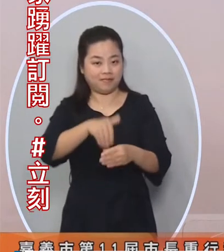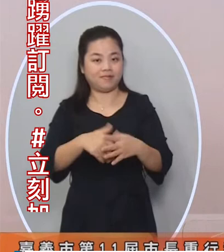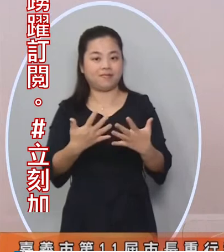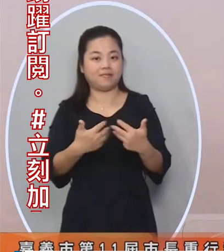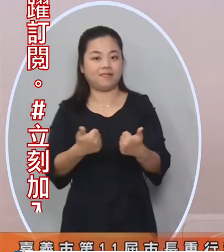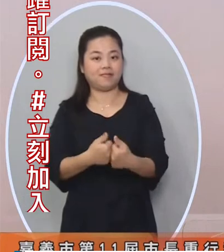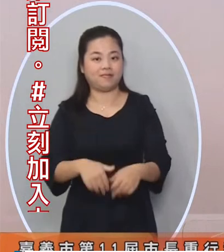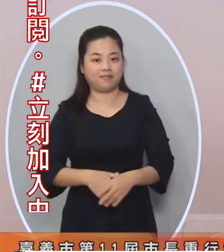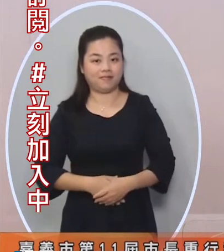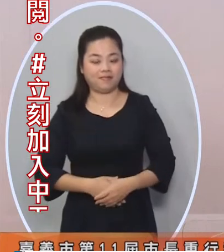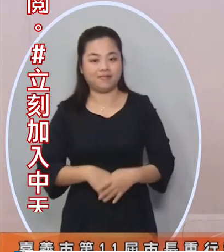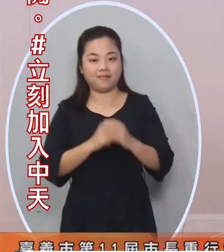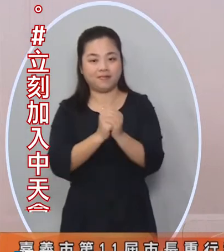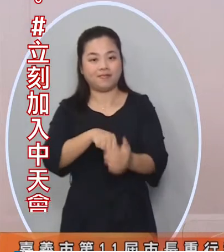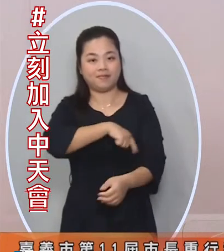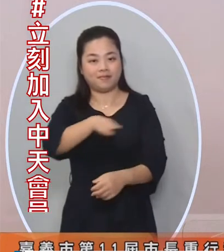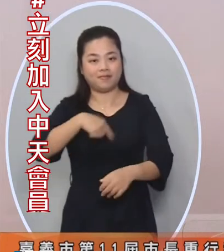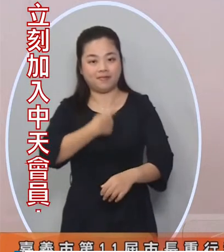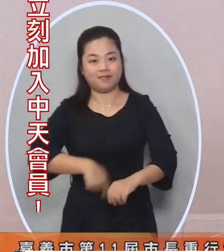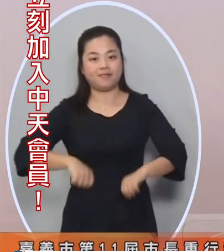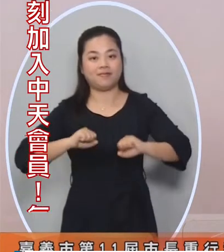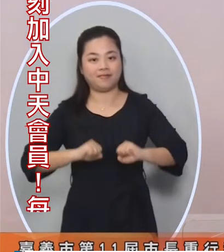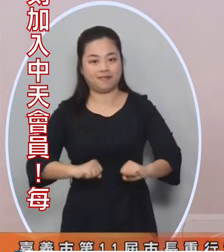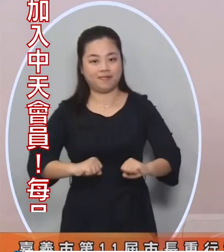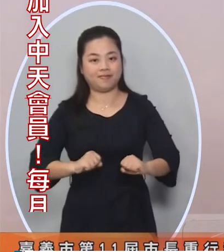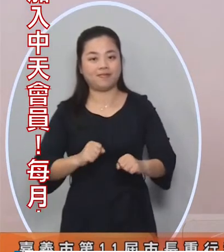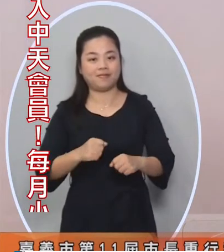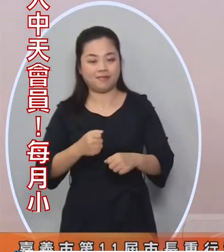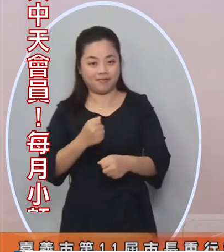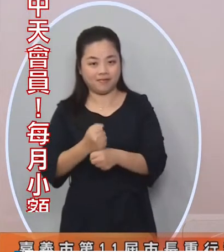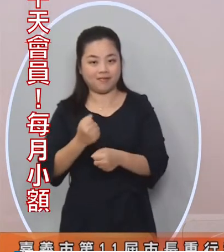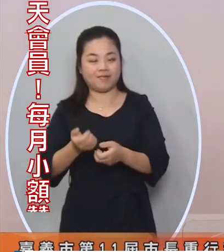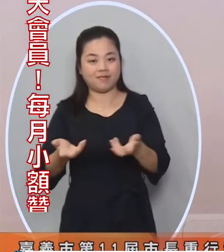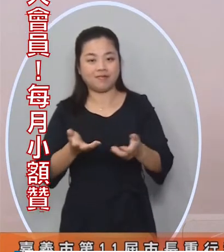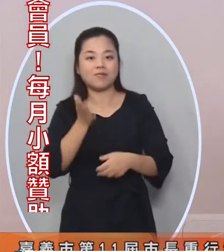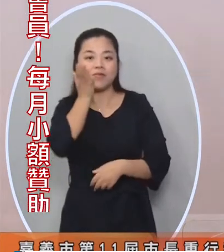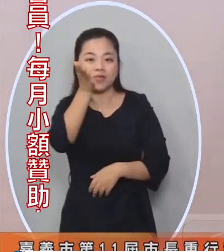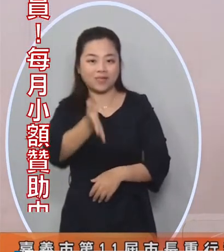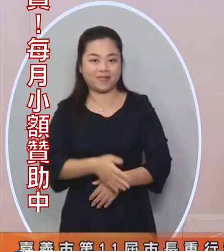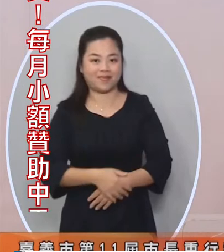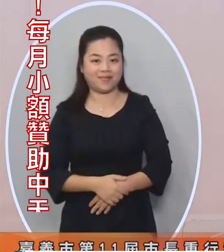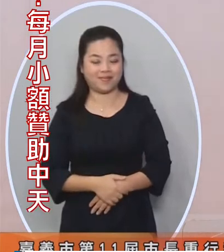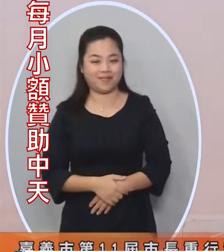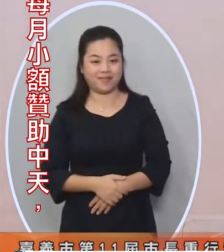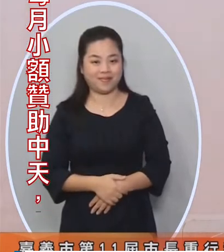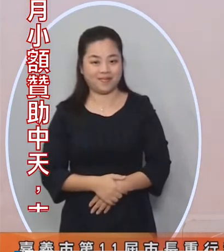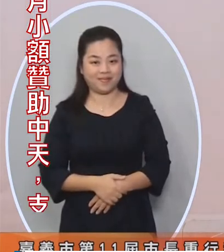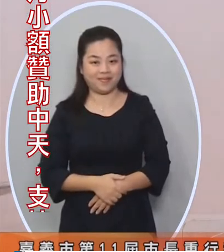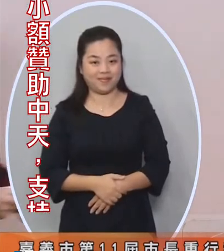票。敬祝大家身体健康，万事如意。